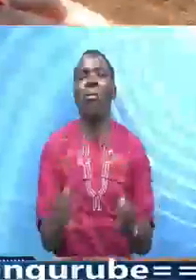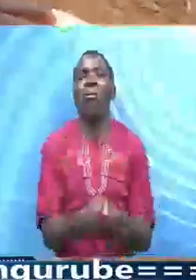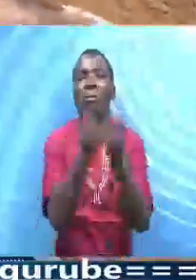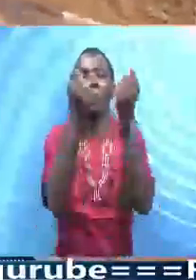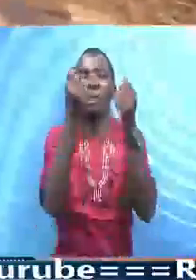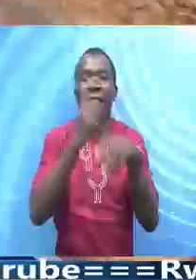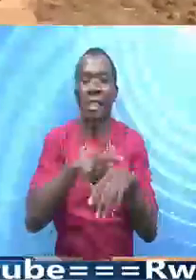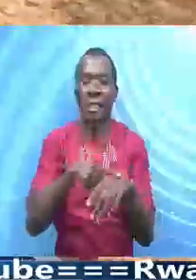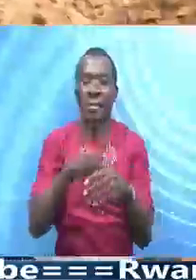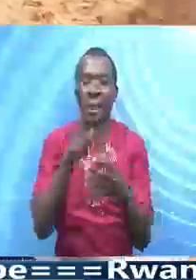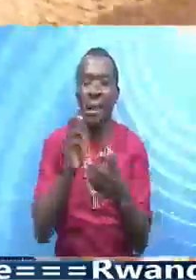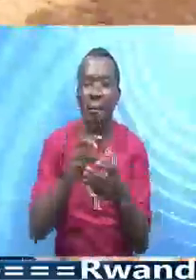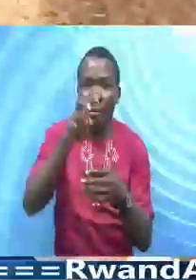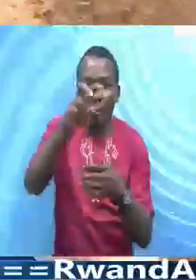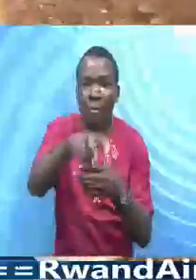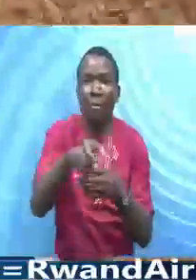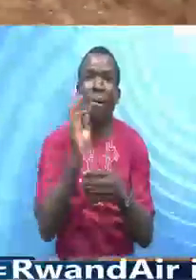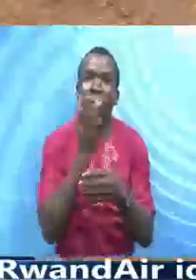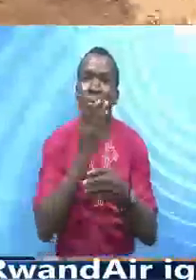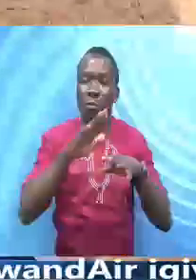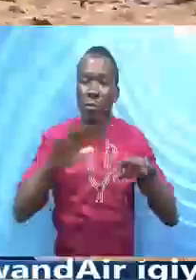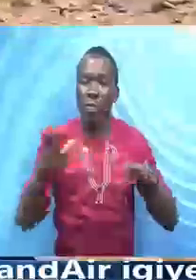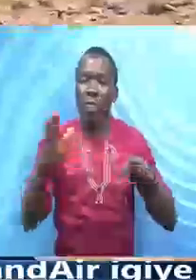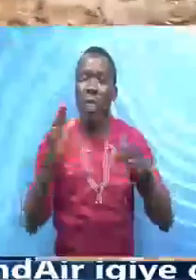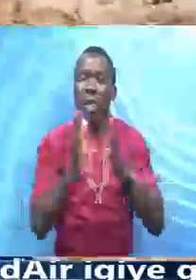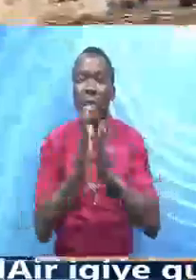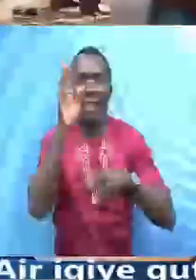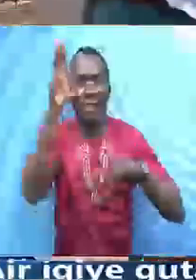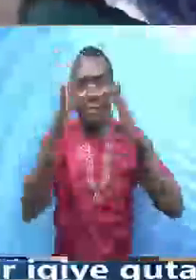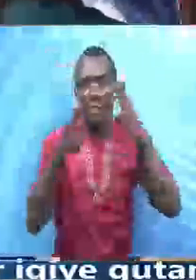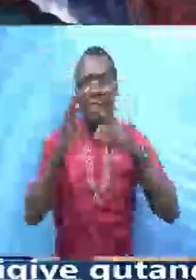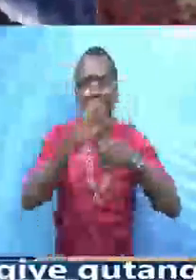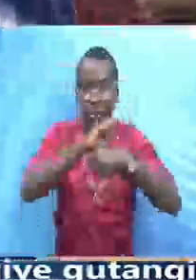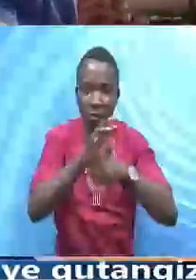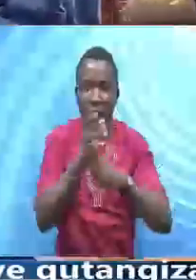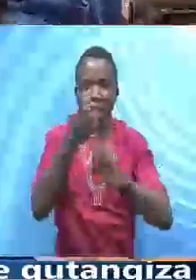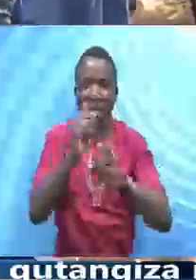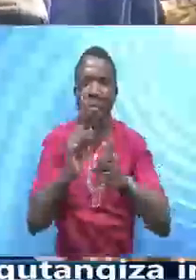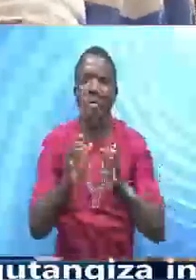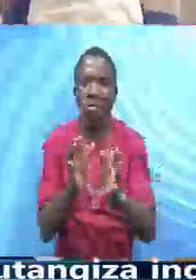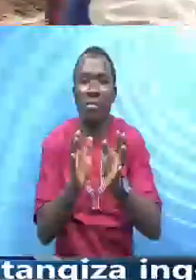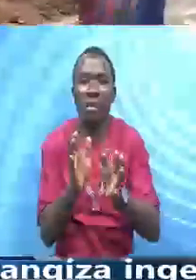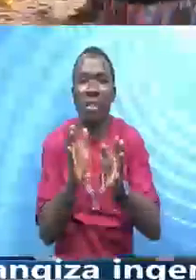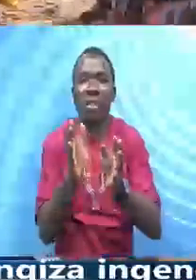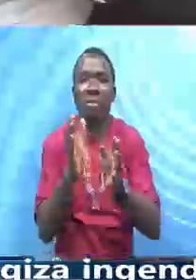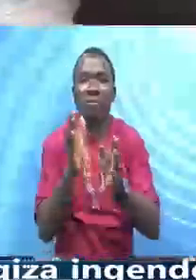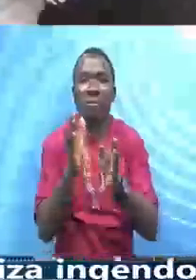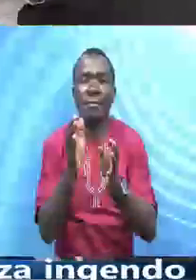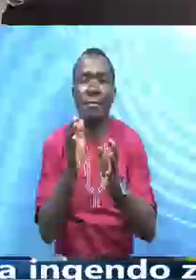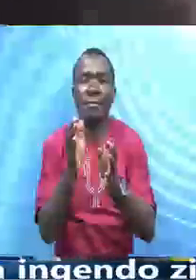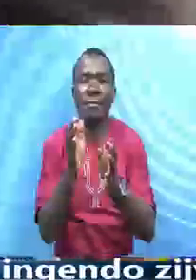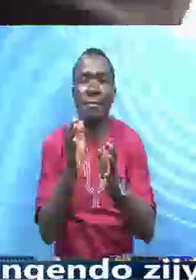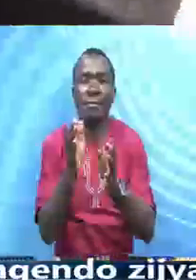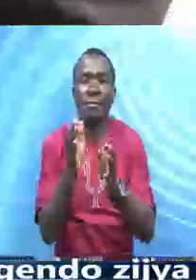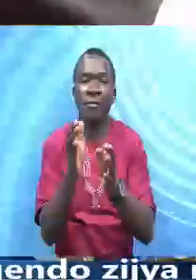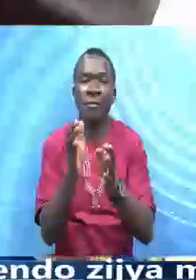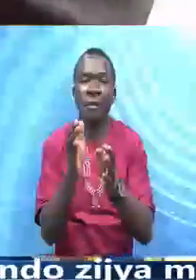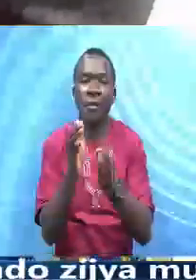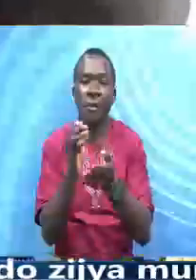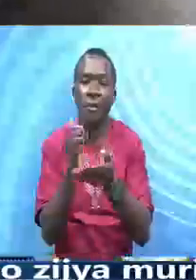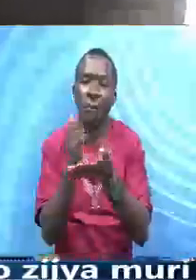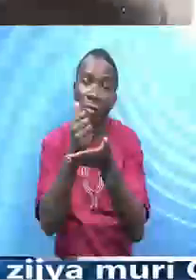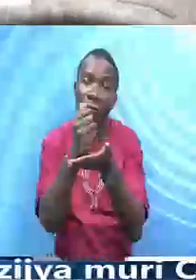mugezi ndetse n'impungenge z'icyorezo cya coronavirus cyaturuka ku bucucike no guhekana ubutabazi kereka umuntu